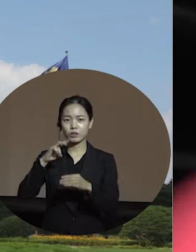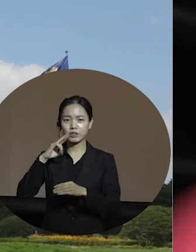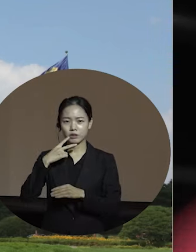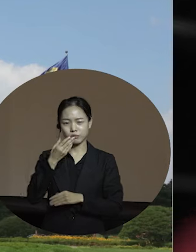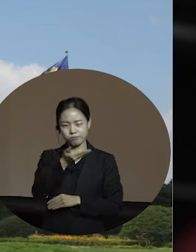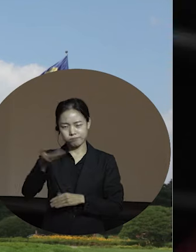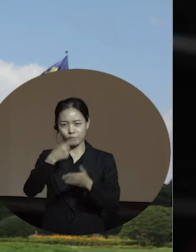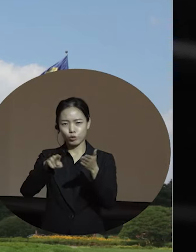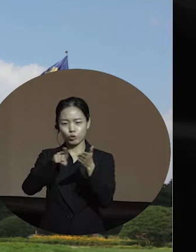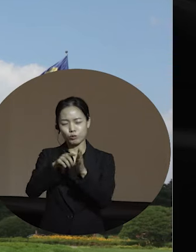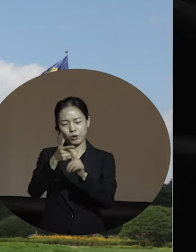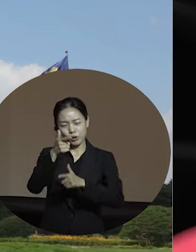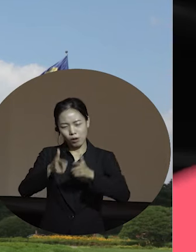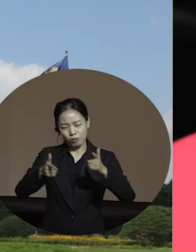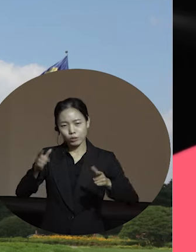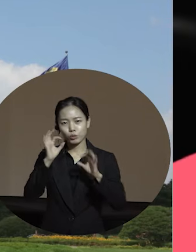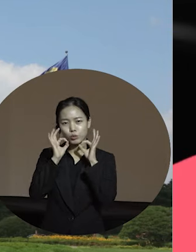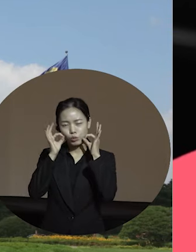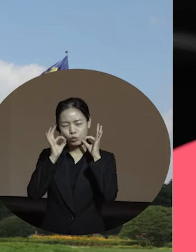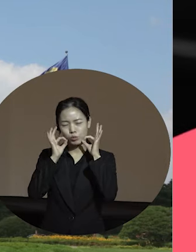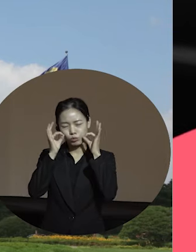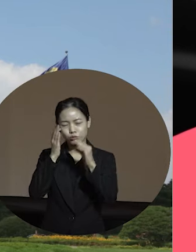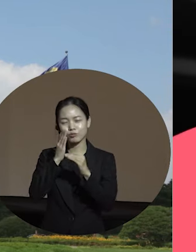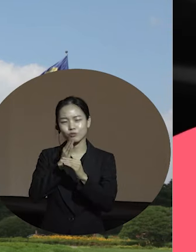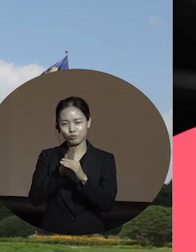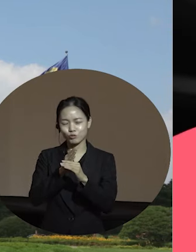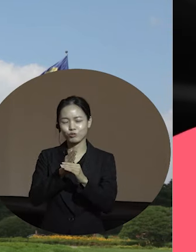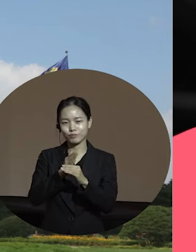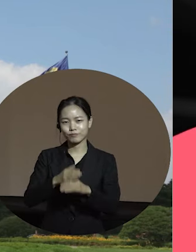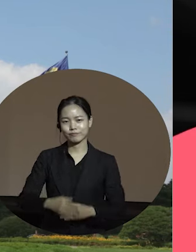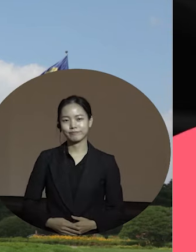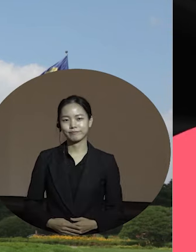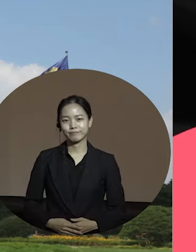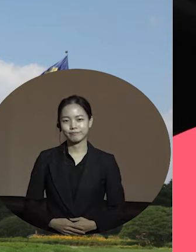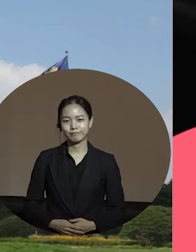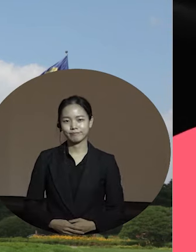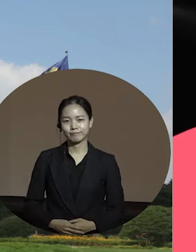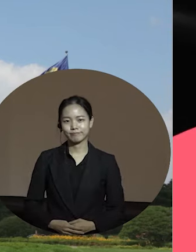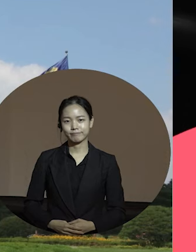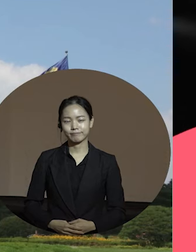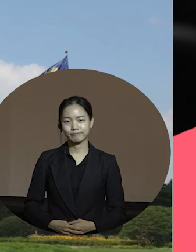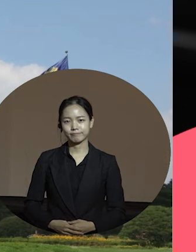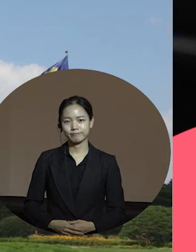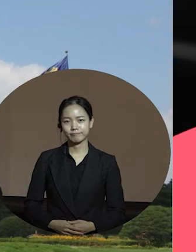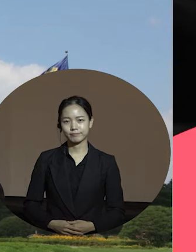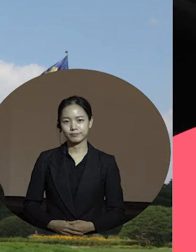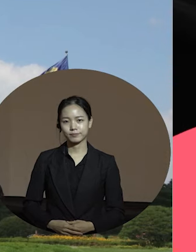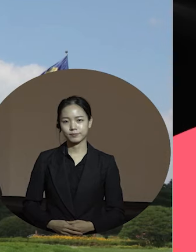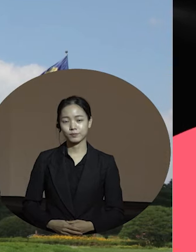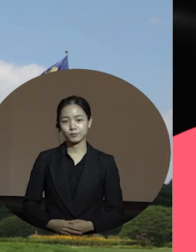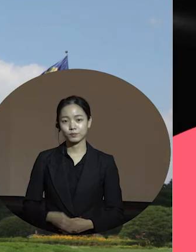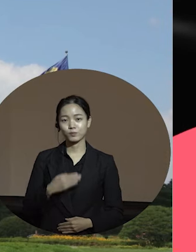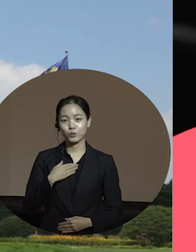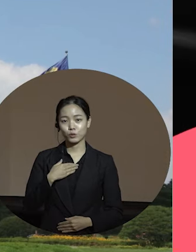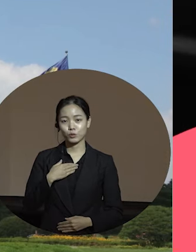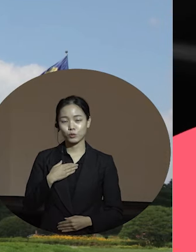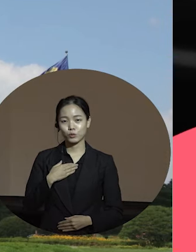노력을 이어가고 있는 것은 참으로 다행스럽고 시적절하다 생각합니다. 저도